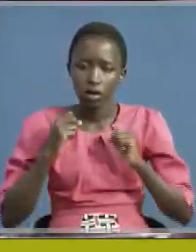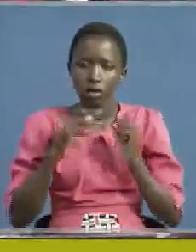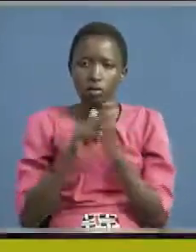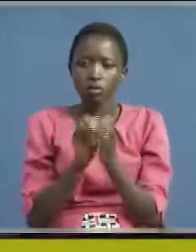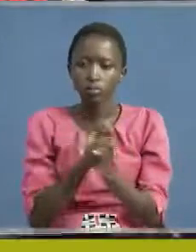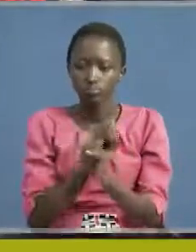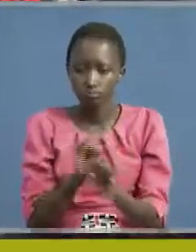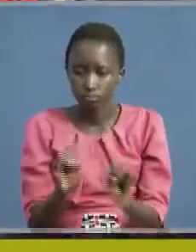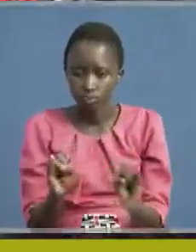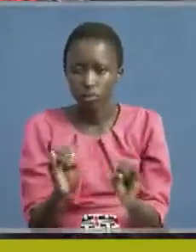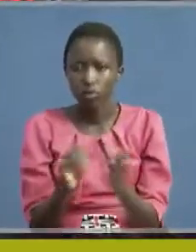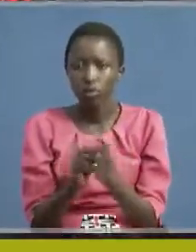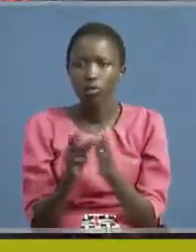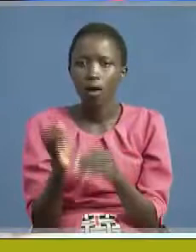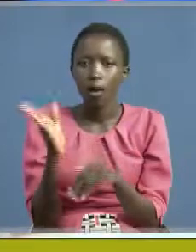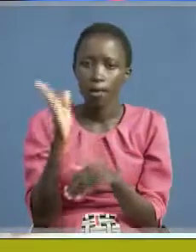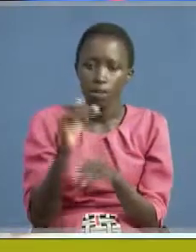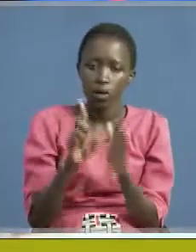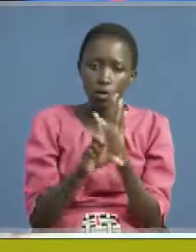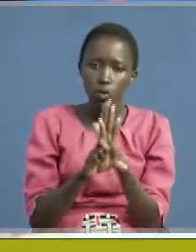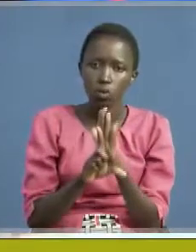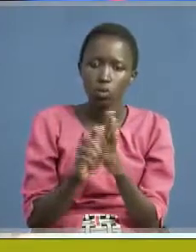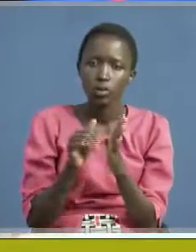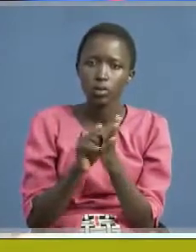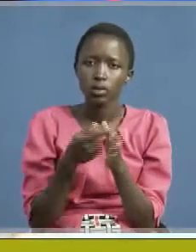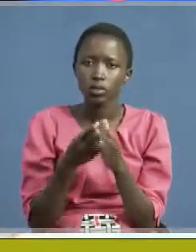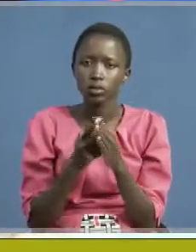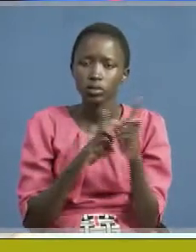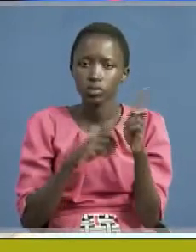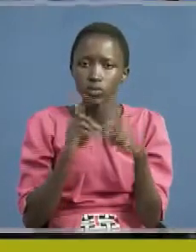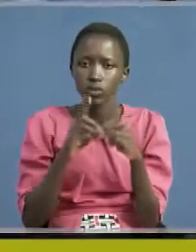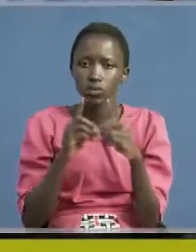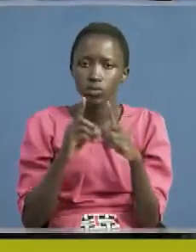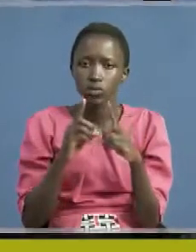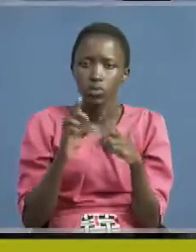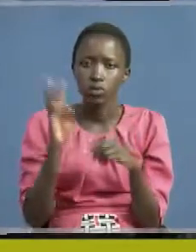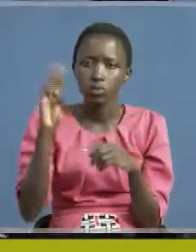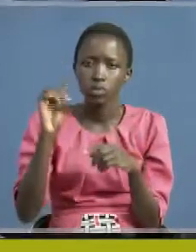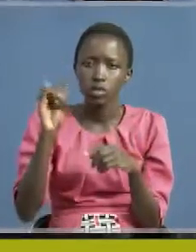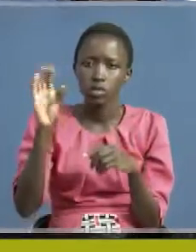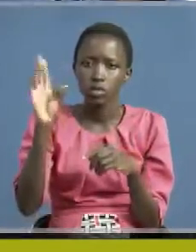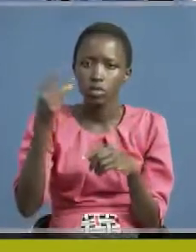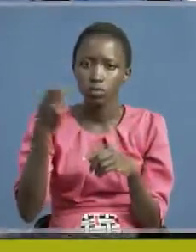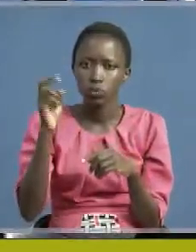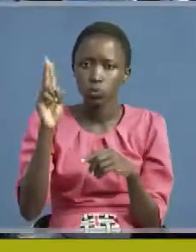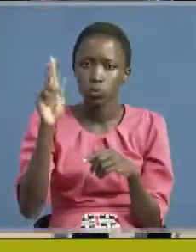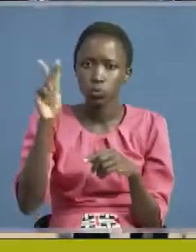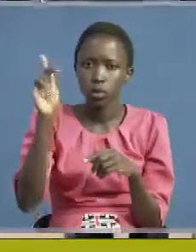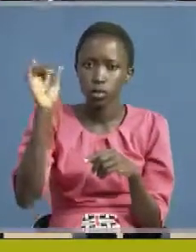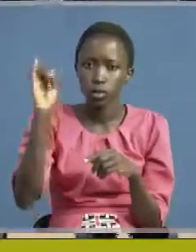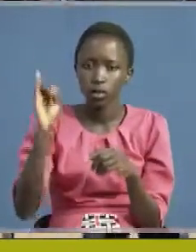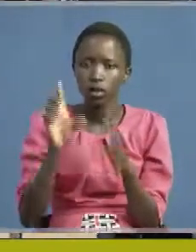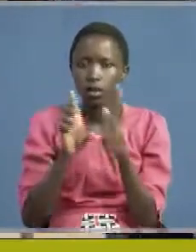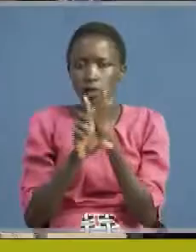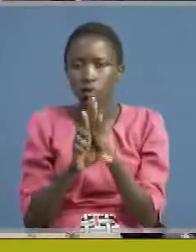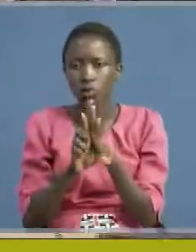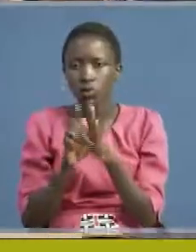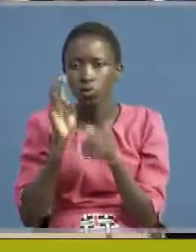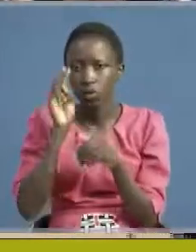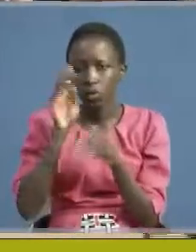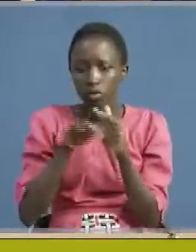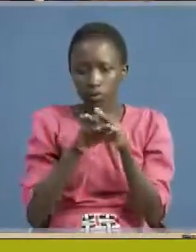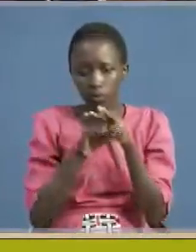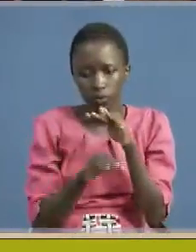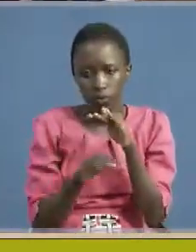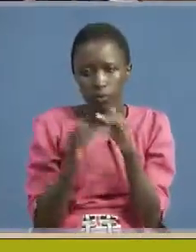kusafisha sekta hii kwa kurejesha sheria za kudhibiti uchukuzi almaarufu sheria za Michuki. Na matokeo yake yamekuwa kushuhudia upungufu